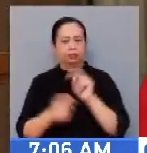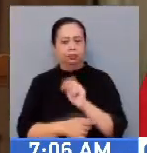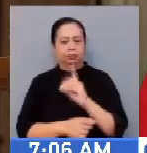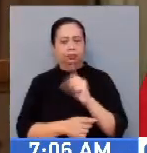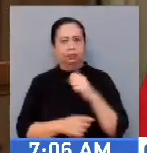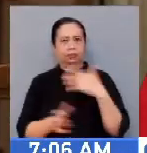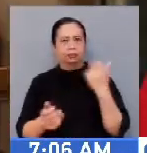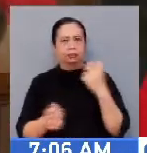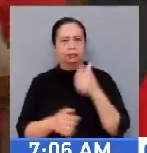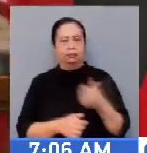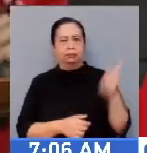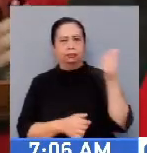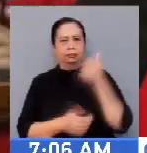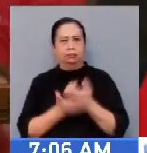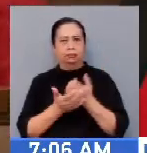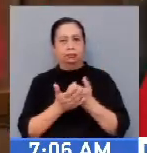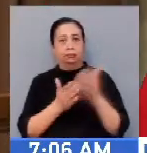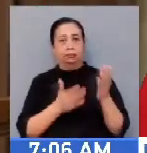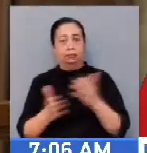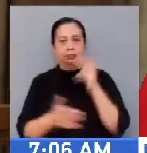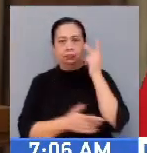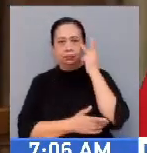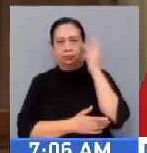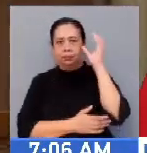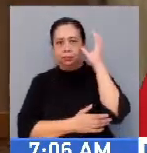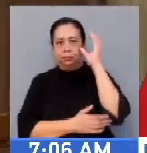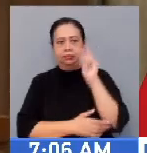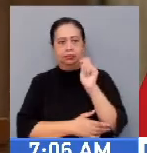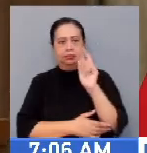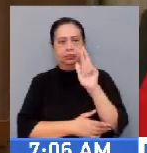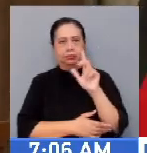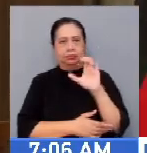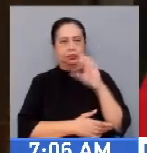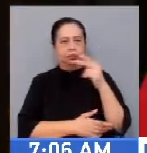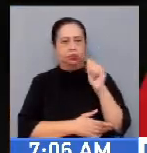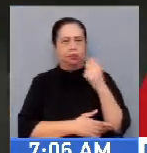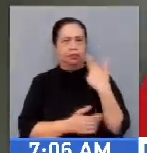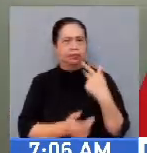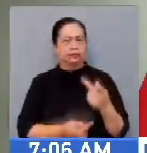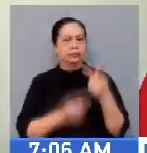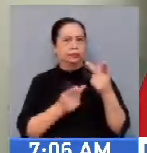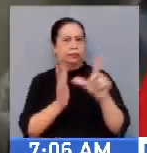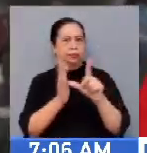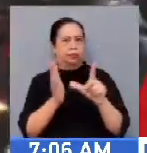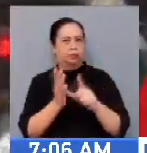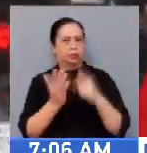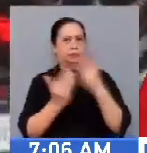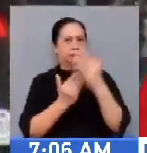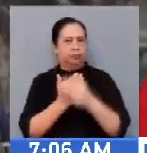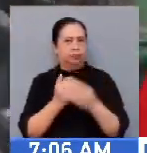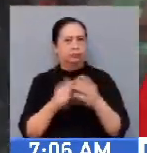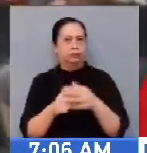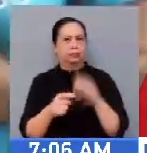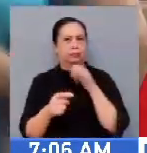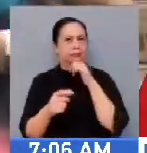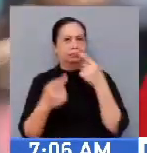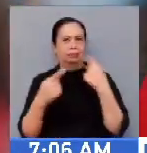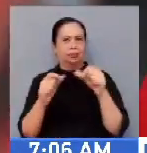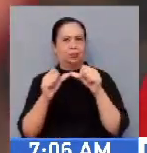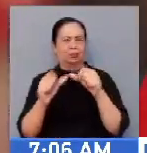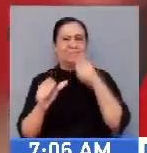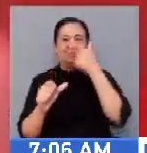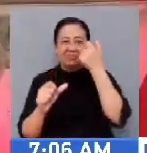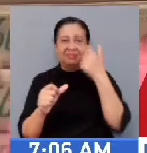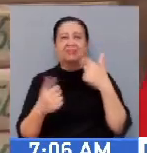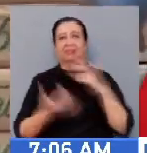Socio-Economic Planning Secretary Carl Kendrick Chua, may mga panukalang batas at programang hindi raw natuloy dahil sa pandemya at